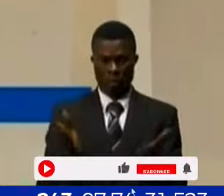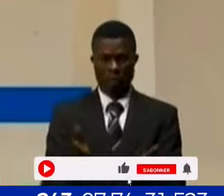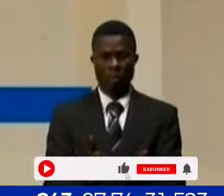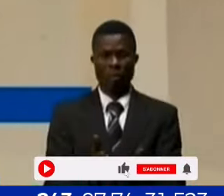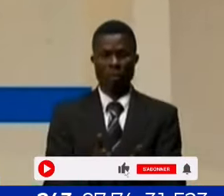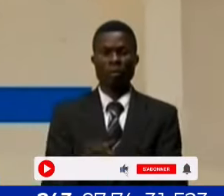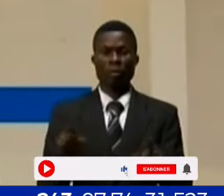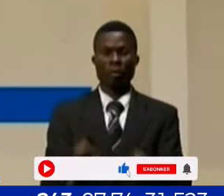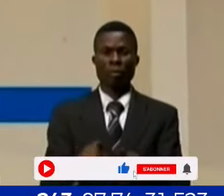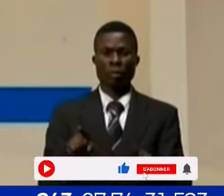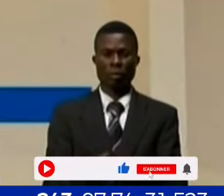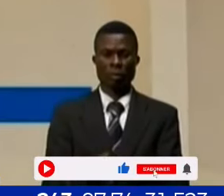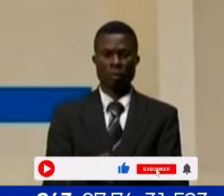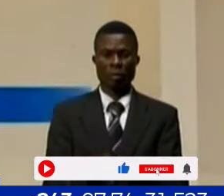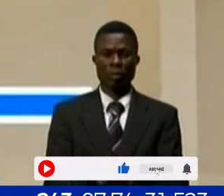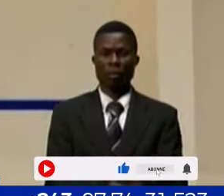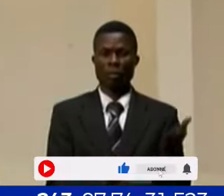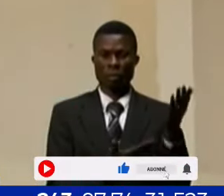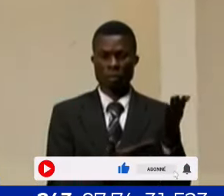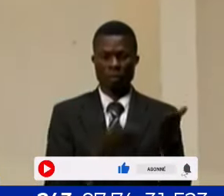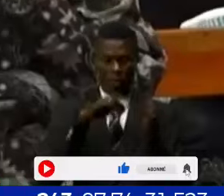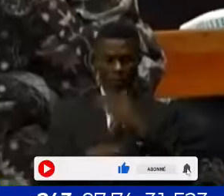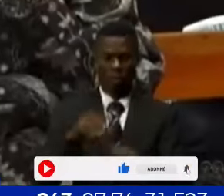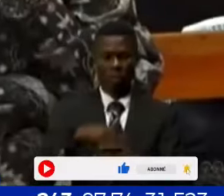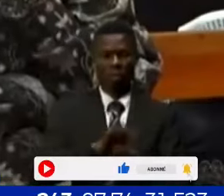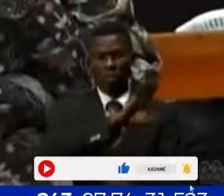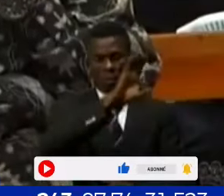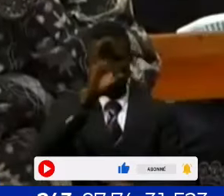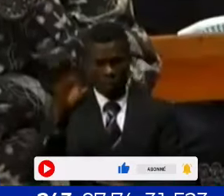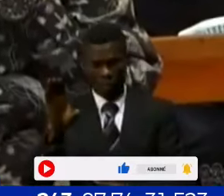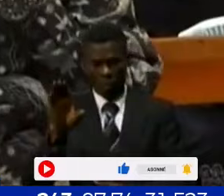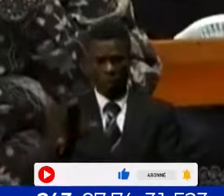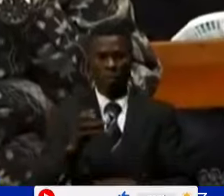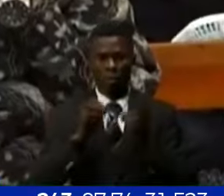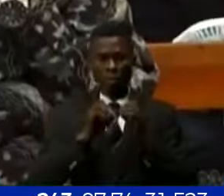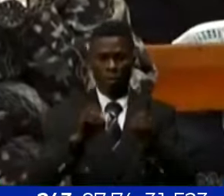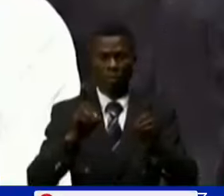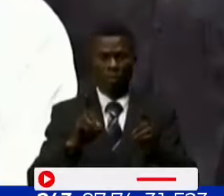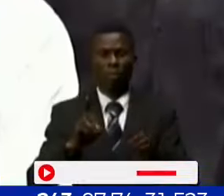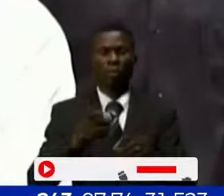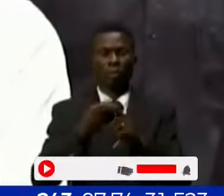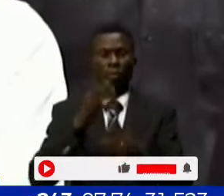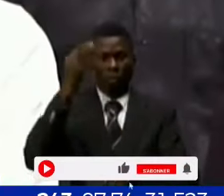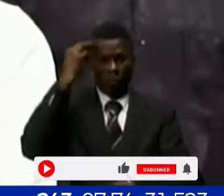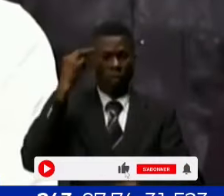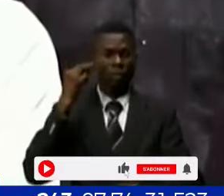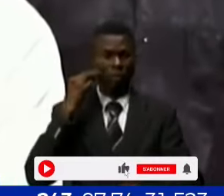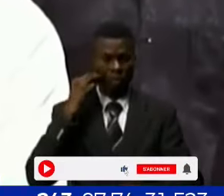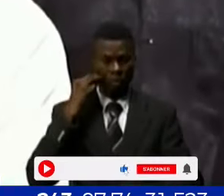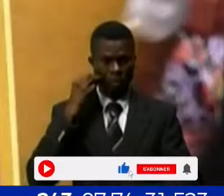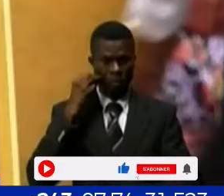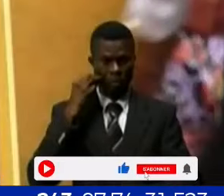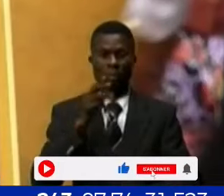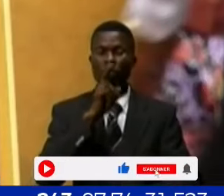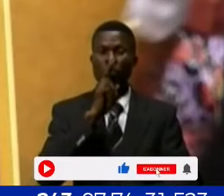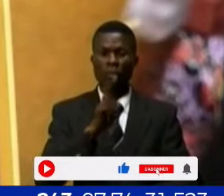lui, nous les retrouverons dans le ciel. Ces quelques mots du ministre Patrick Mouyaya décrivent qui était